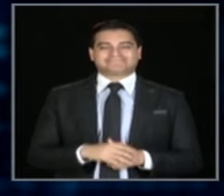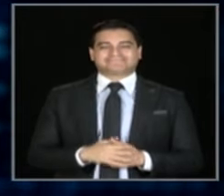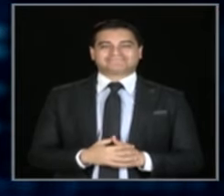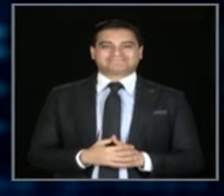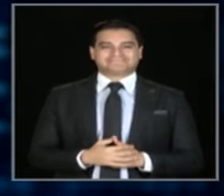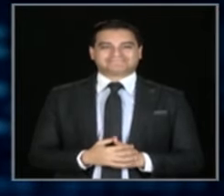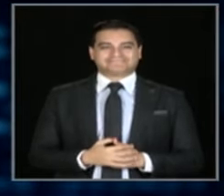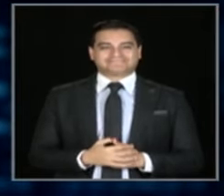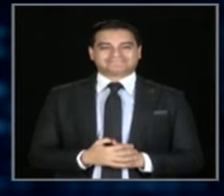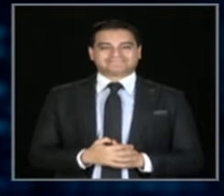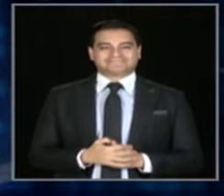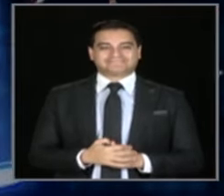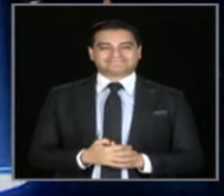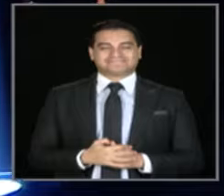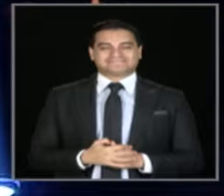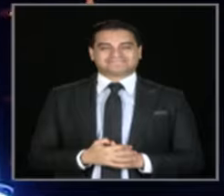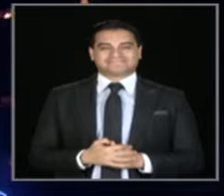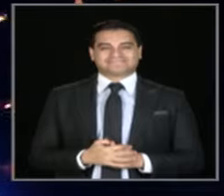عجلة الحظ.